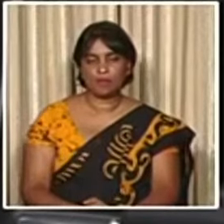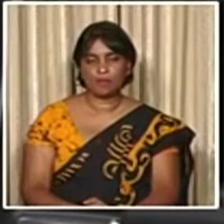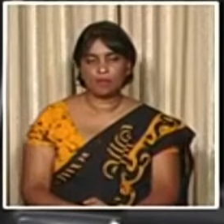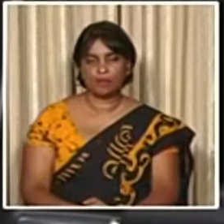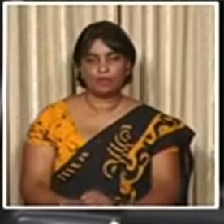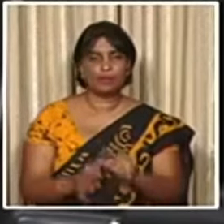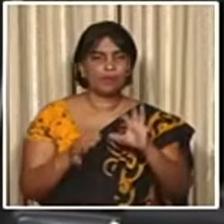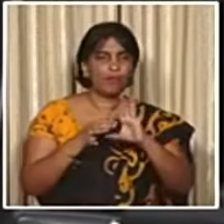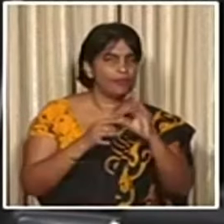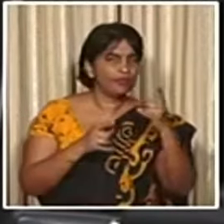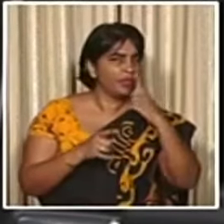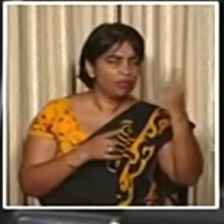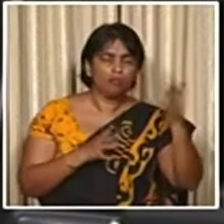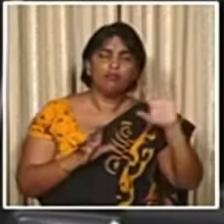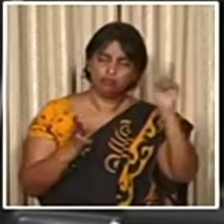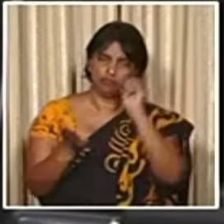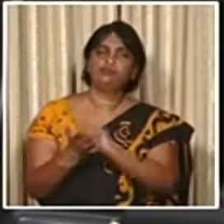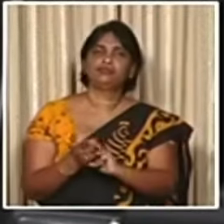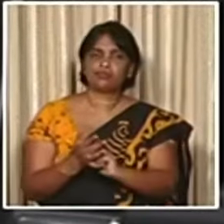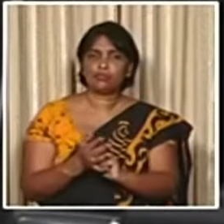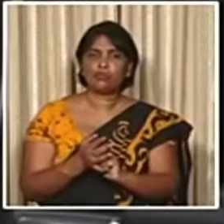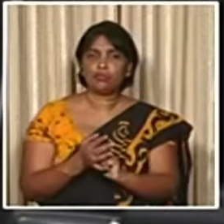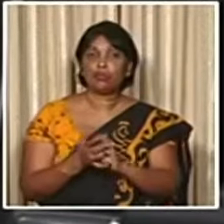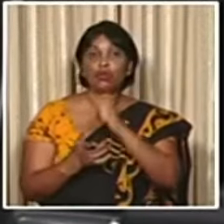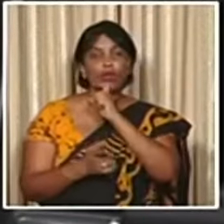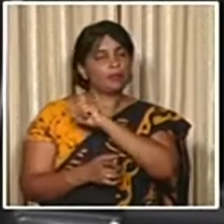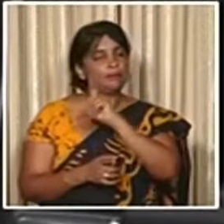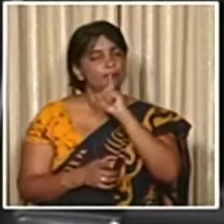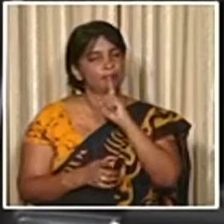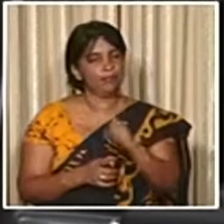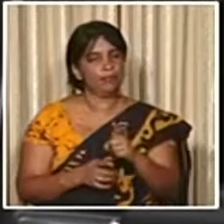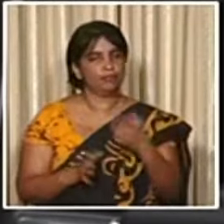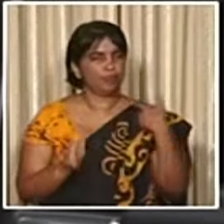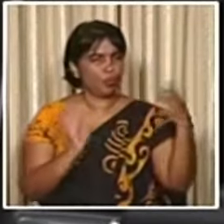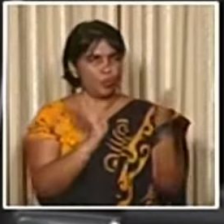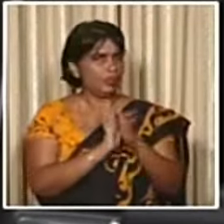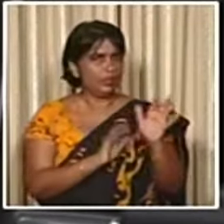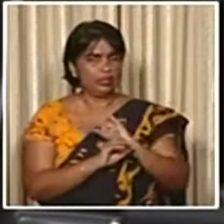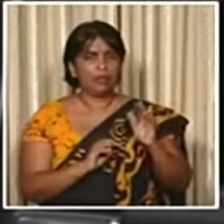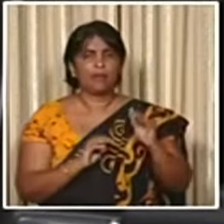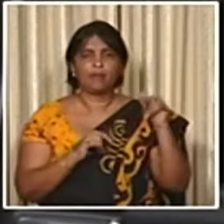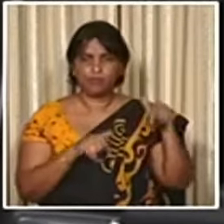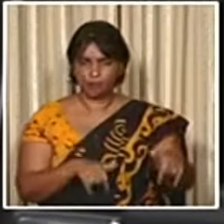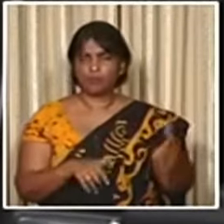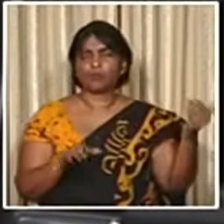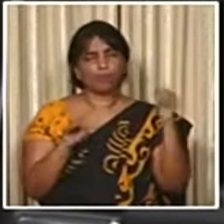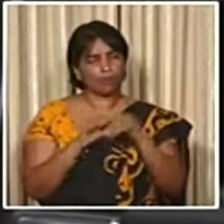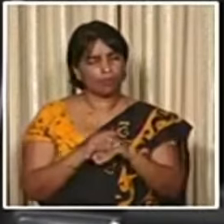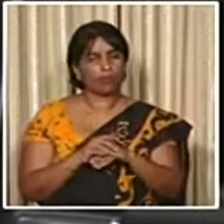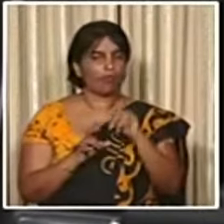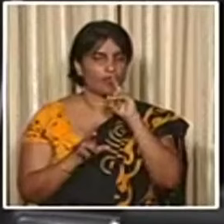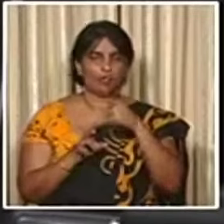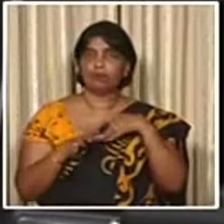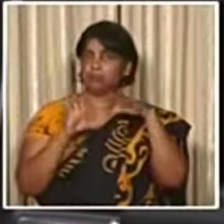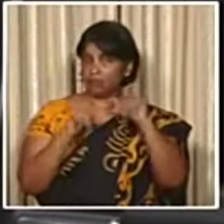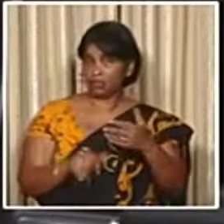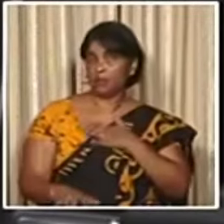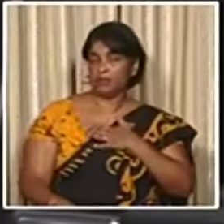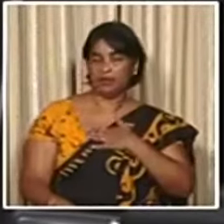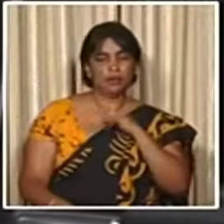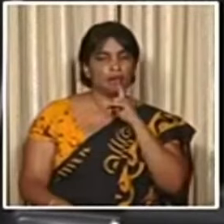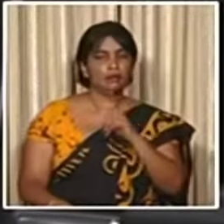සම්බන්ධයක් නැතිව ඇවිල්ලා කිව්වත් ඔහු සඳහන් කරන්න ඕන. මොකද අධිකරණයෙන් තමයි තීන්දුව කරන්නේ. සම්බන්ධයක් නැති කෙනෙක් දැනුත් එනවා. ඇවිල්ලා කියනවා මේක අපිටත්